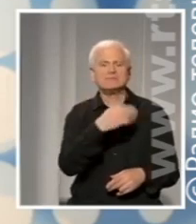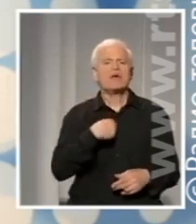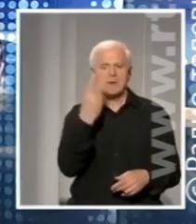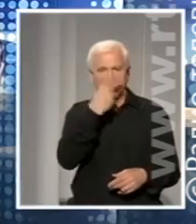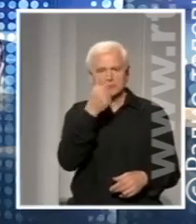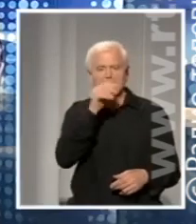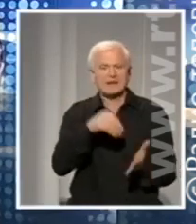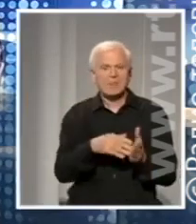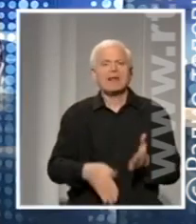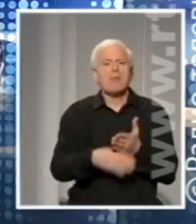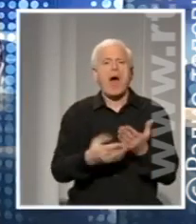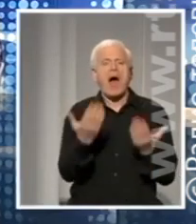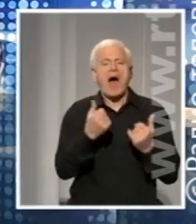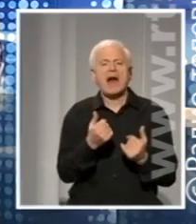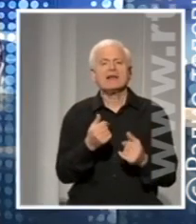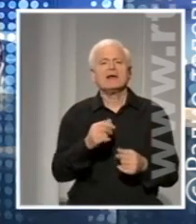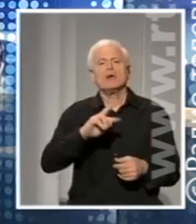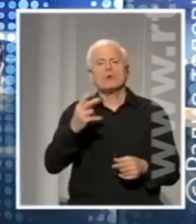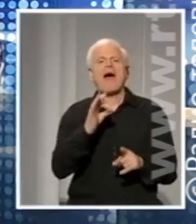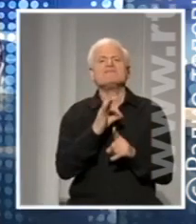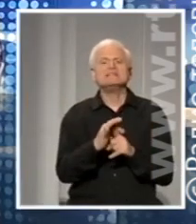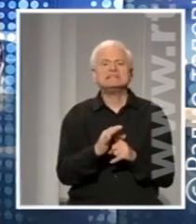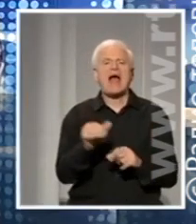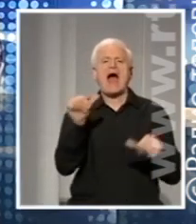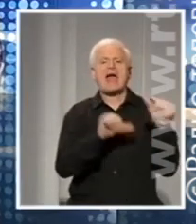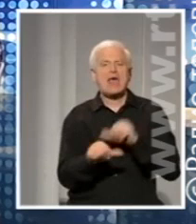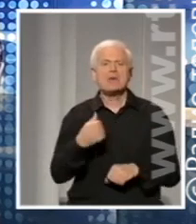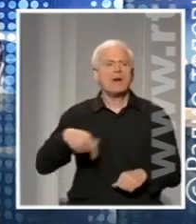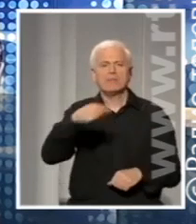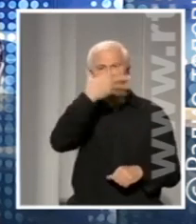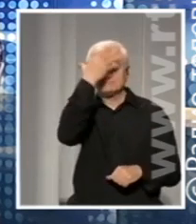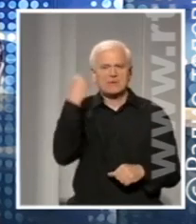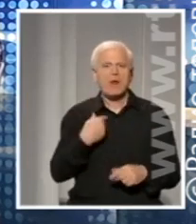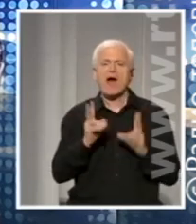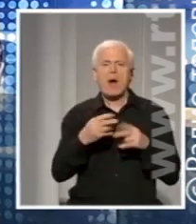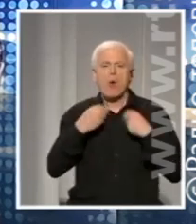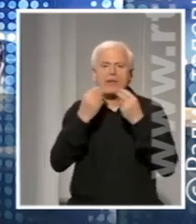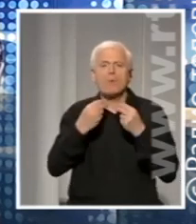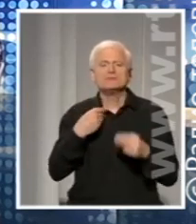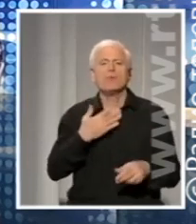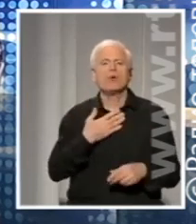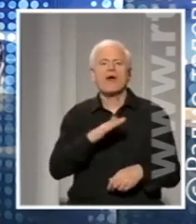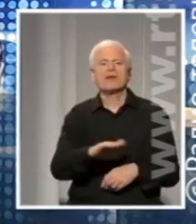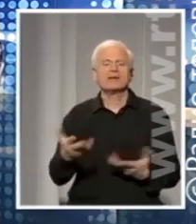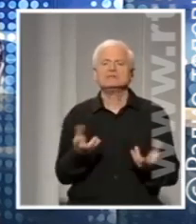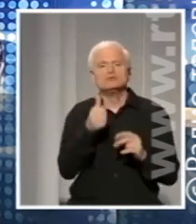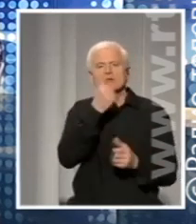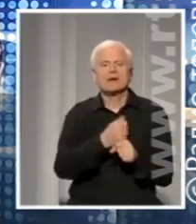treba da im pomognemo, ali kad dođemo do neke fizike i hemije koju smo zaboravili, a ne možemo da objasnimo i ne možemo da utičemo, šta